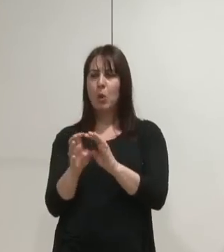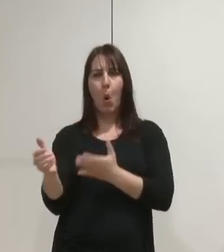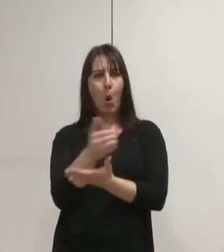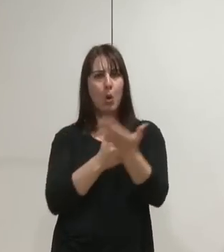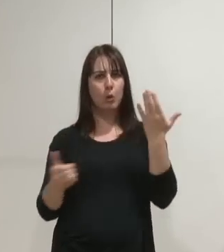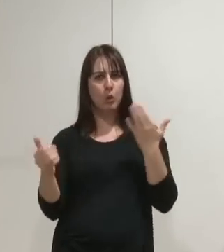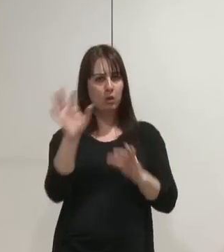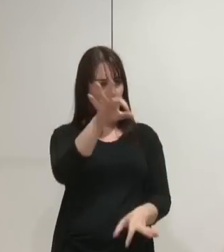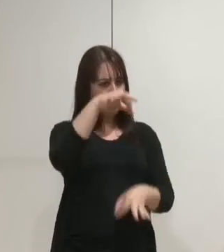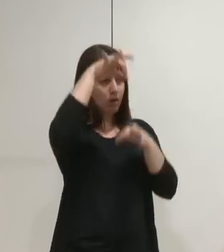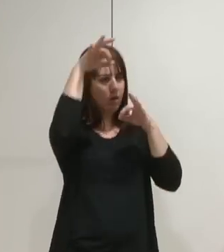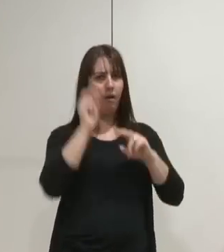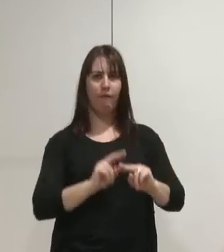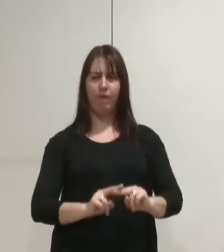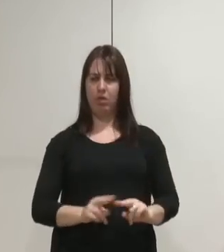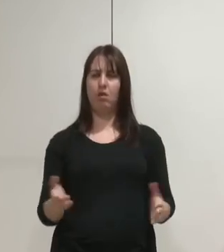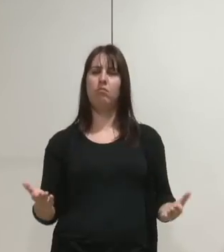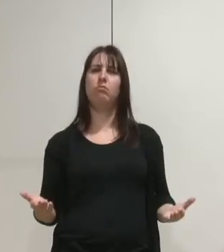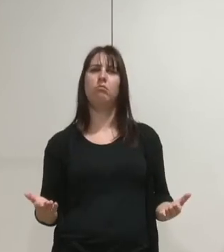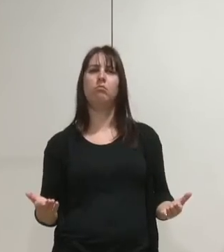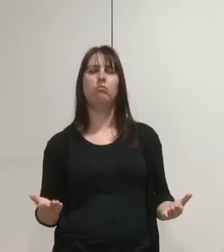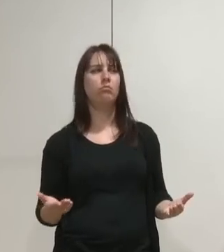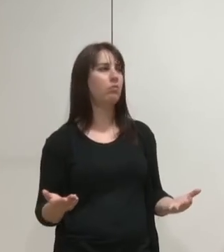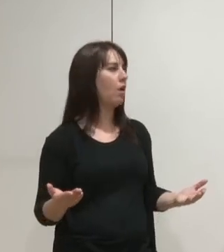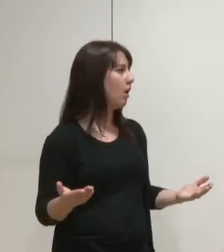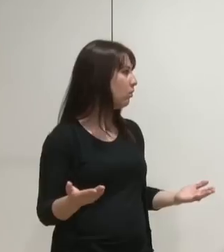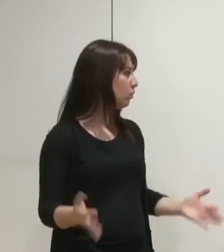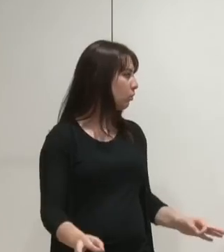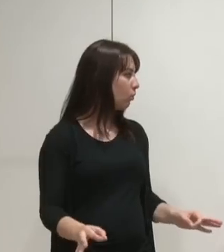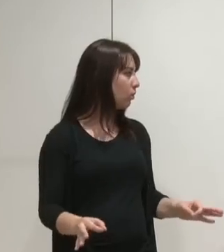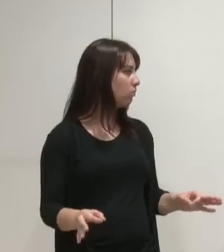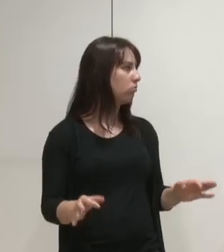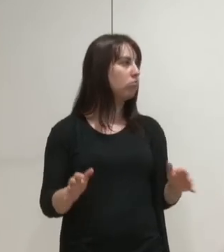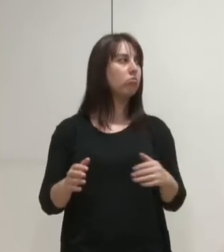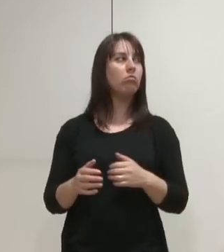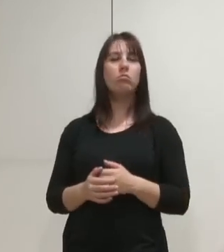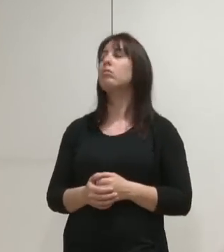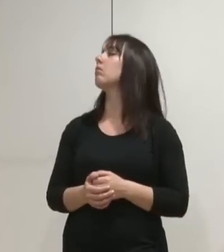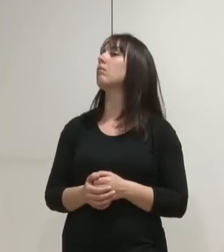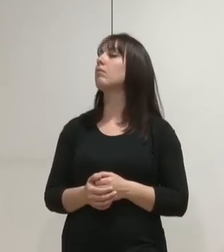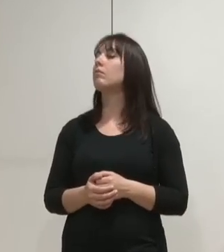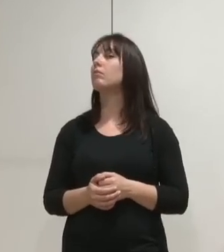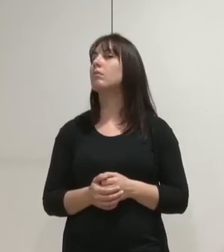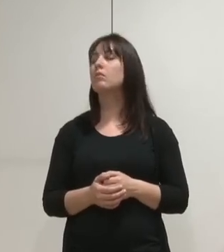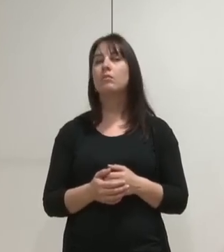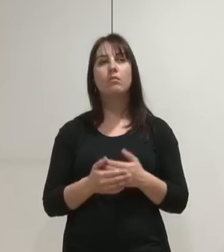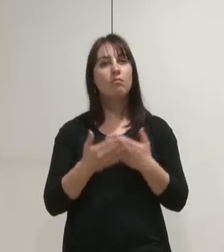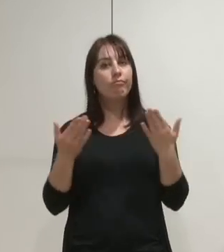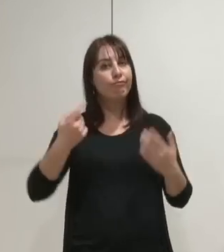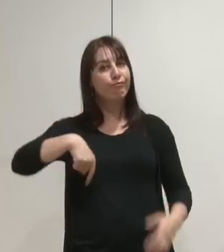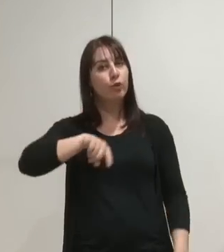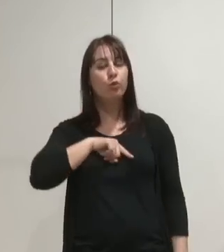ne nous sont pas pas communiquer donc veut dire que nous